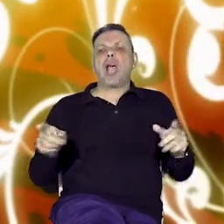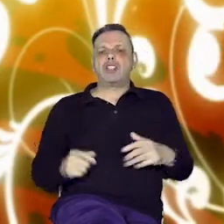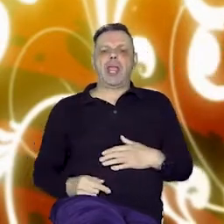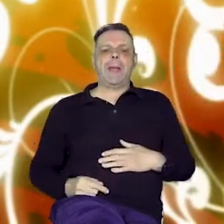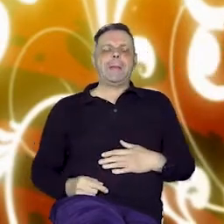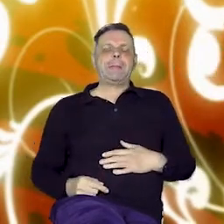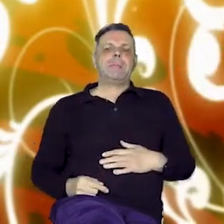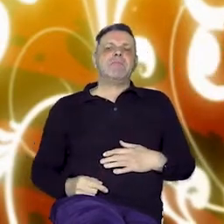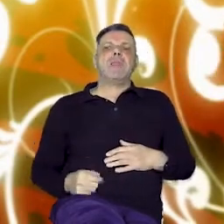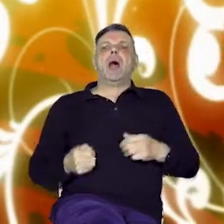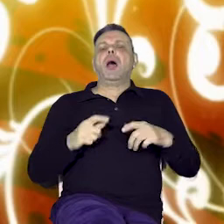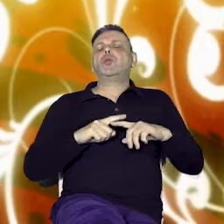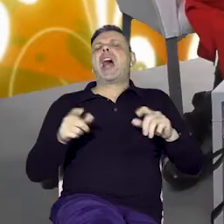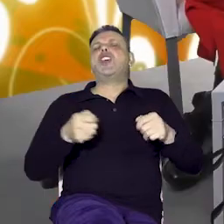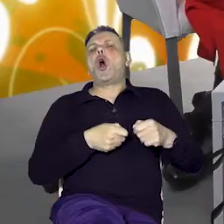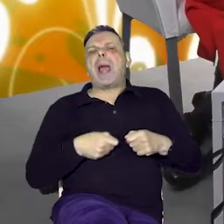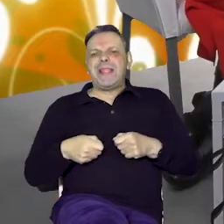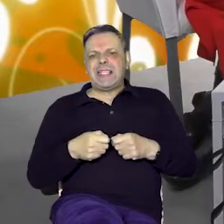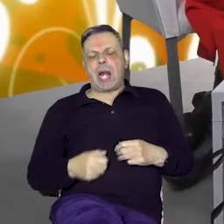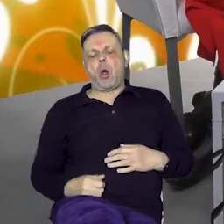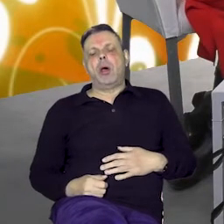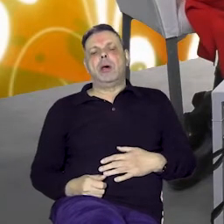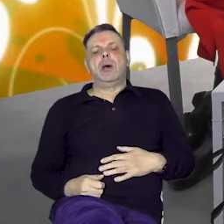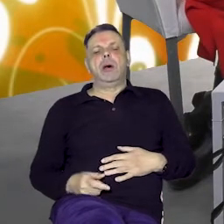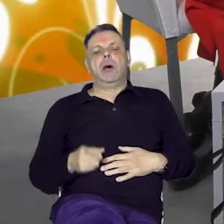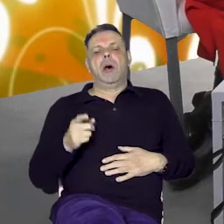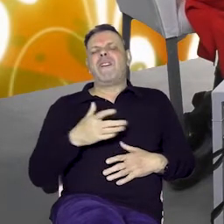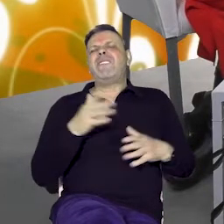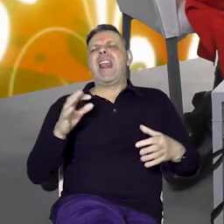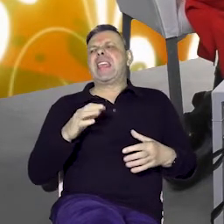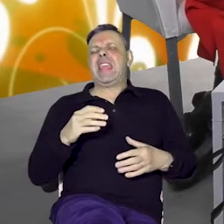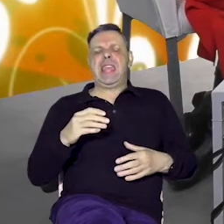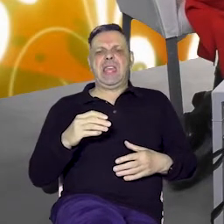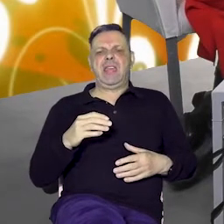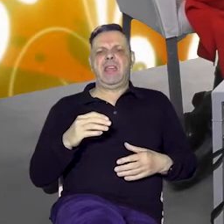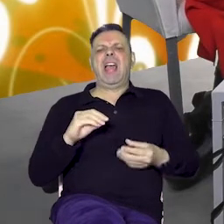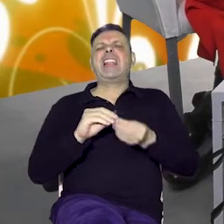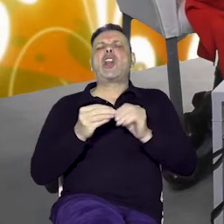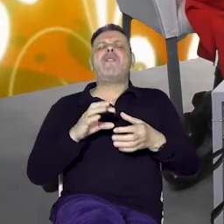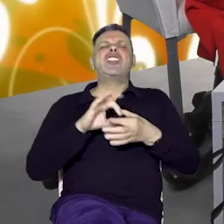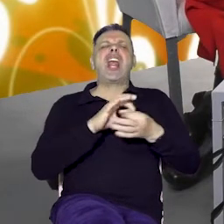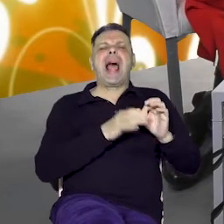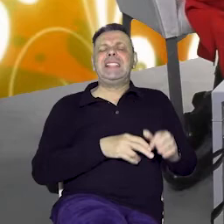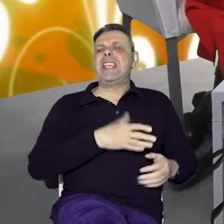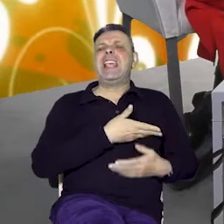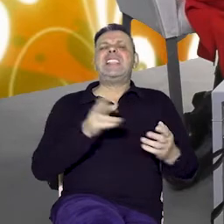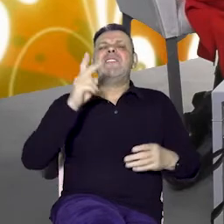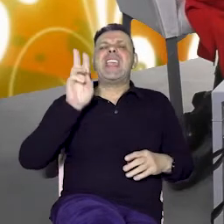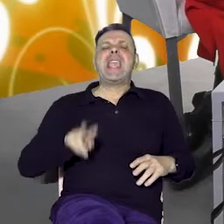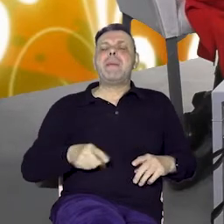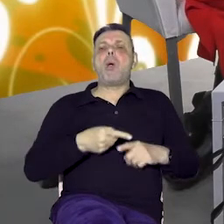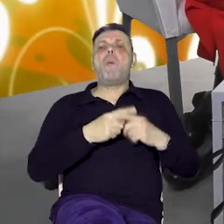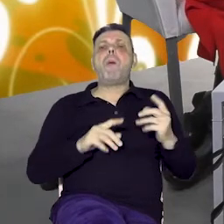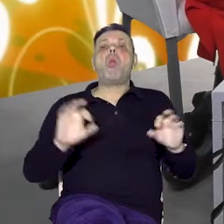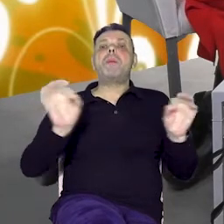baždareno, drugačije organizirano. Evo ovi veliki lanci, pa manji lanci, oni svi imaju polupripremljene